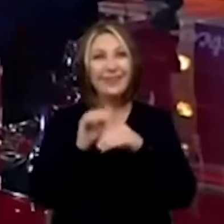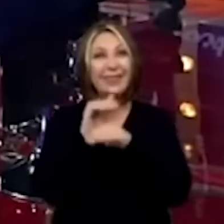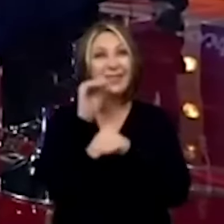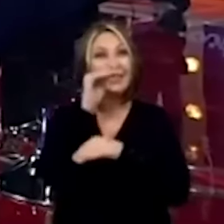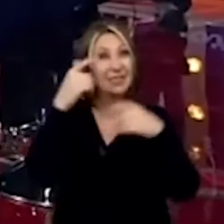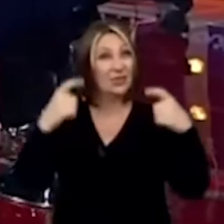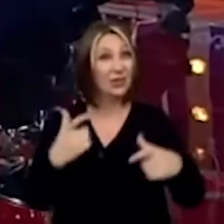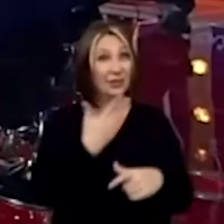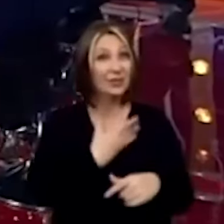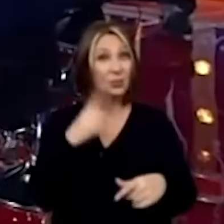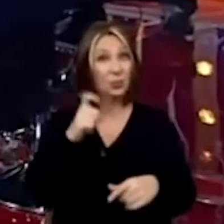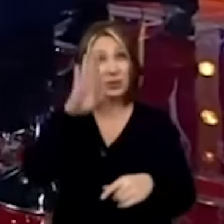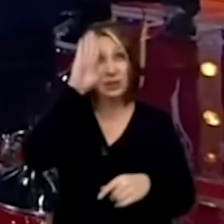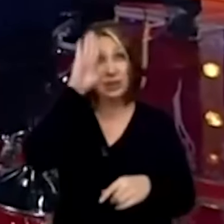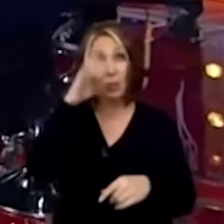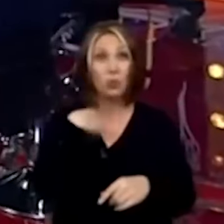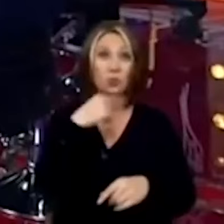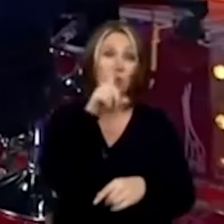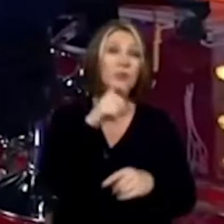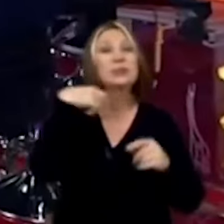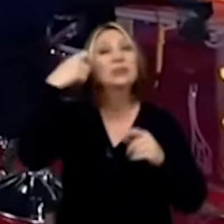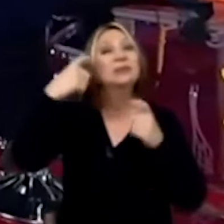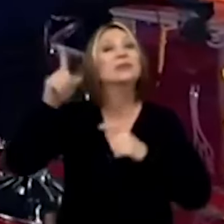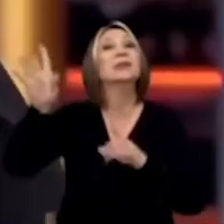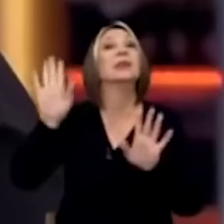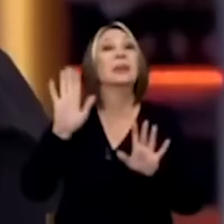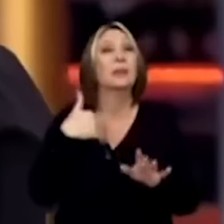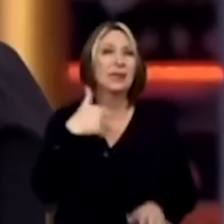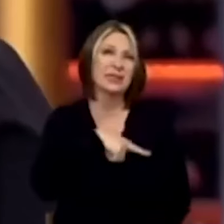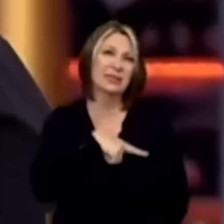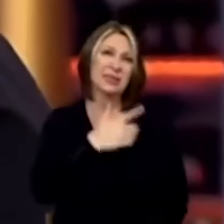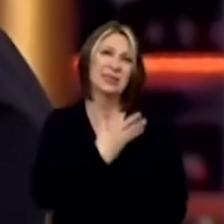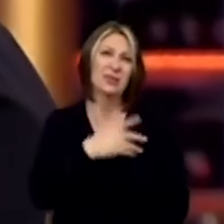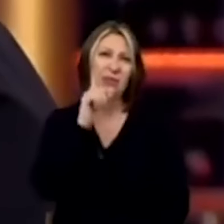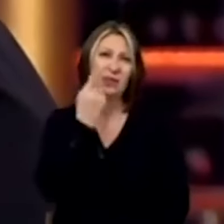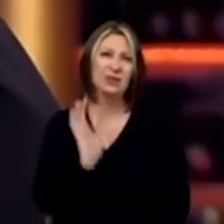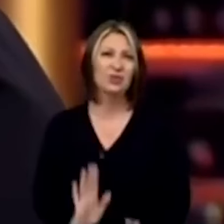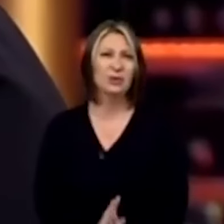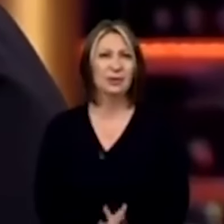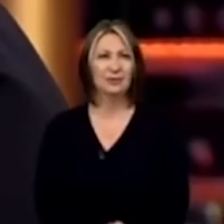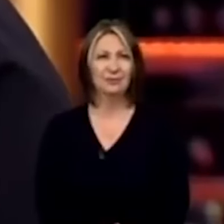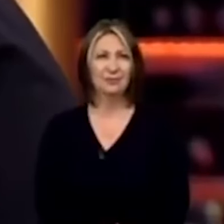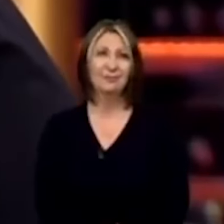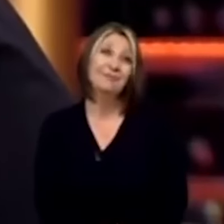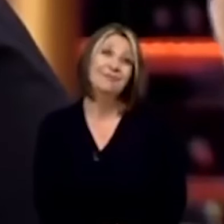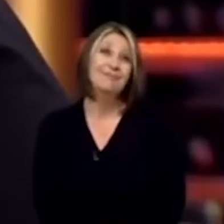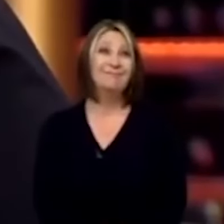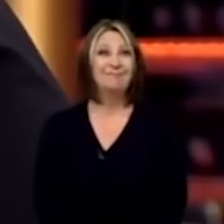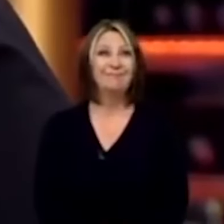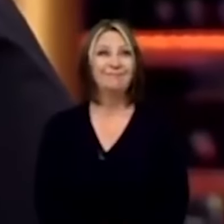Yaşadığınız şehri seviyor musunuz? İstanbul'dan söz ediyorum. Çekim yaptığınız yeri değil. Ben İzmir'i seviyorum sadece. Evet.